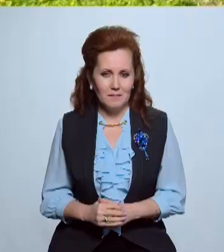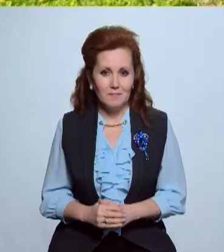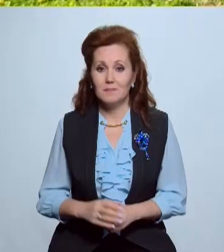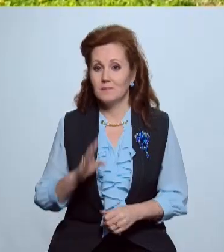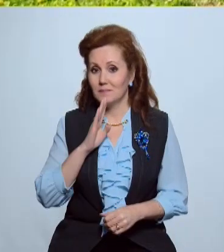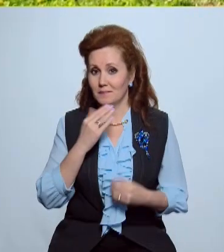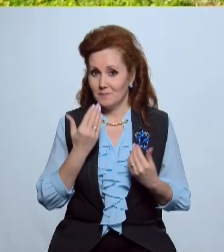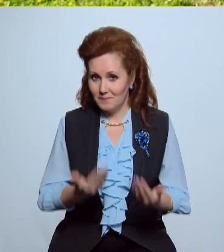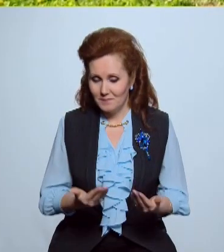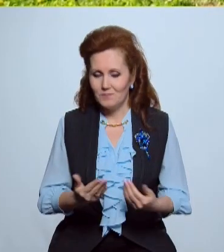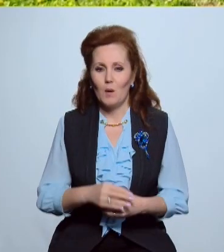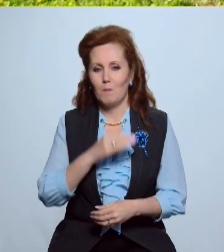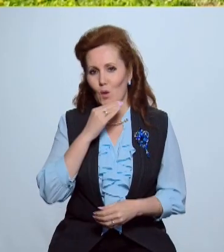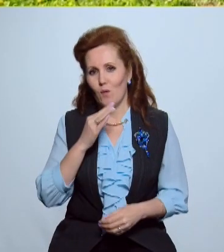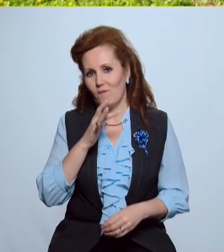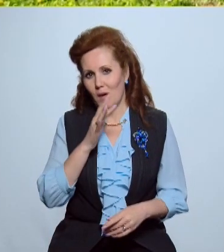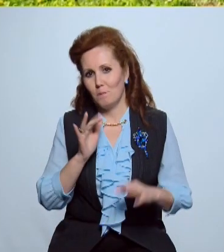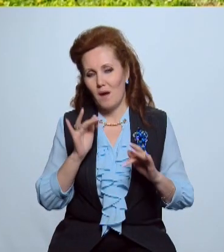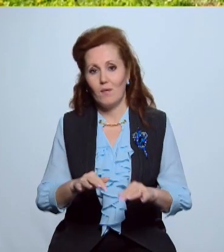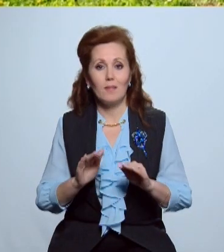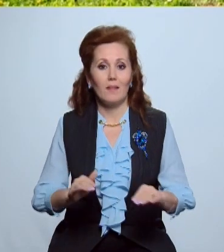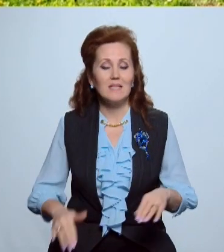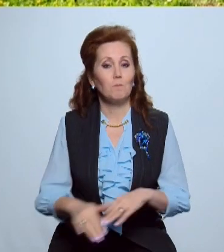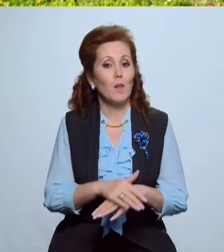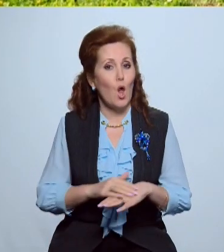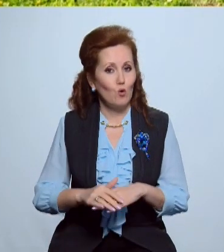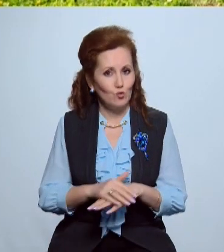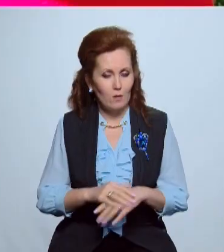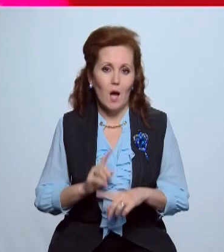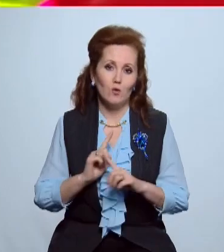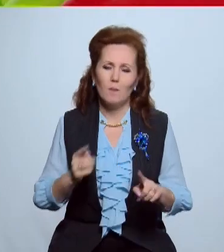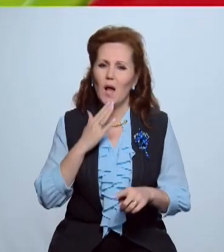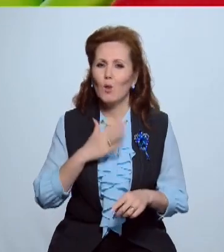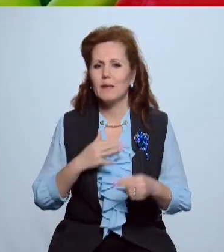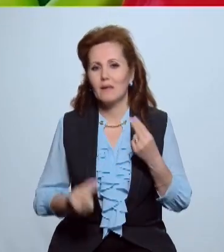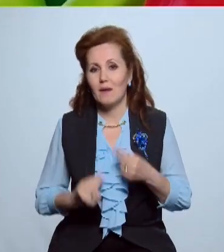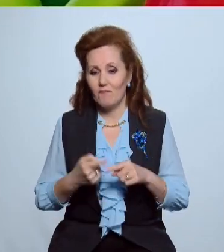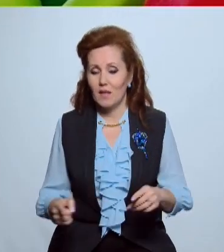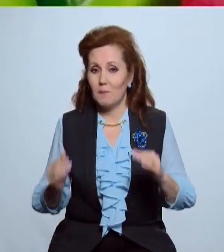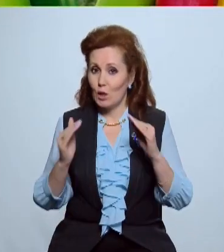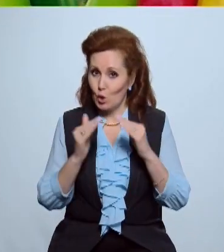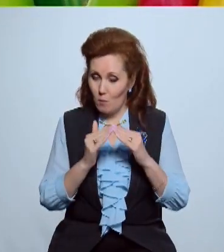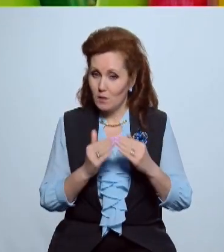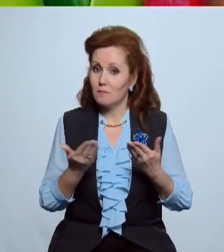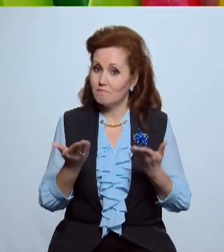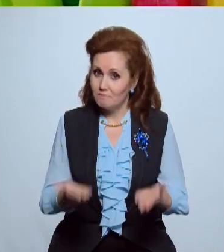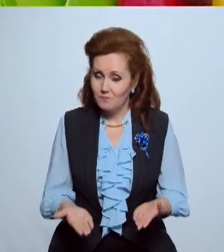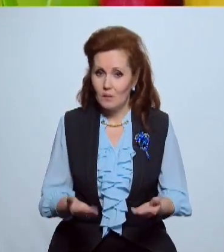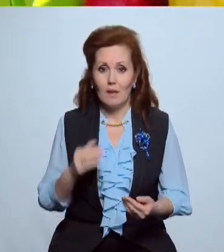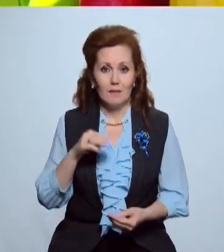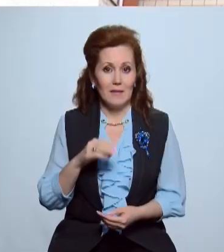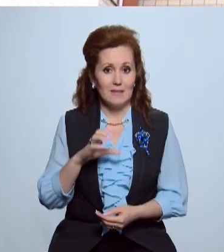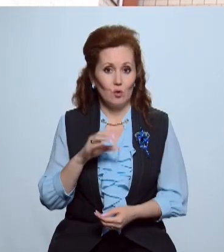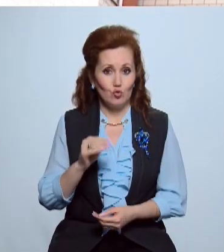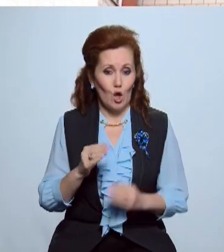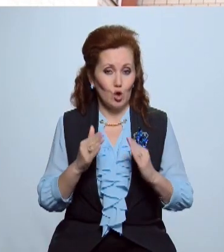Анна и Валерия Трефиловы много времени проводят на детской площадке. Особенно любят играть в этом домике. Кстати, его ТСЖ дома номер